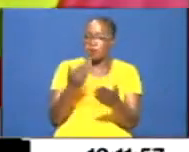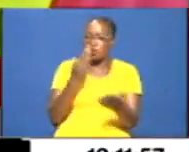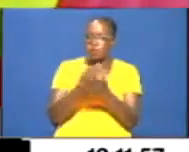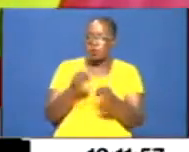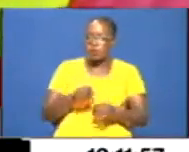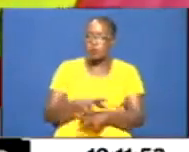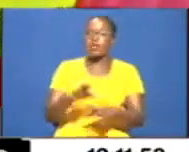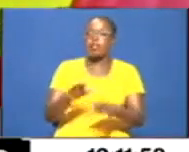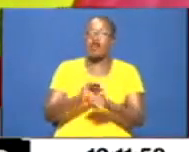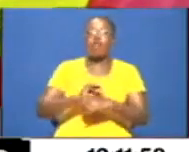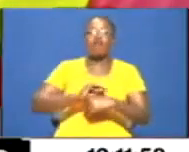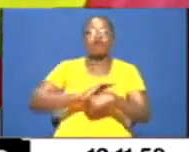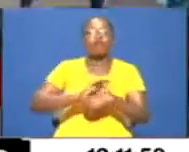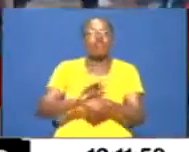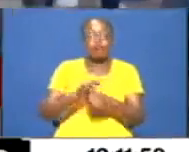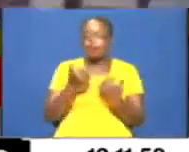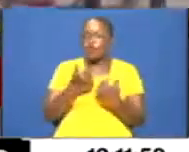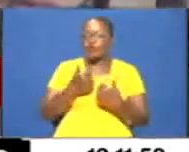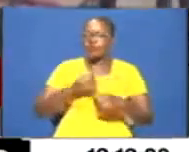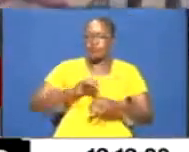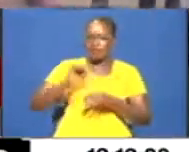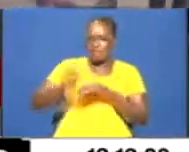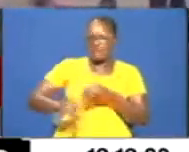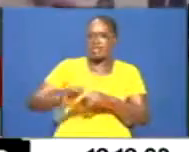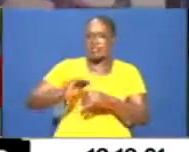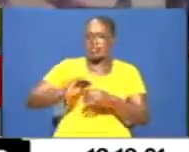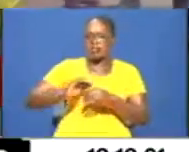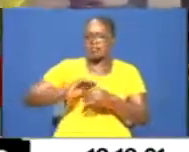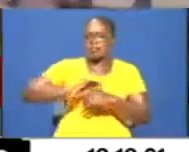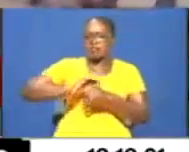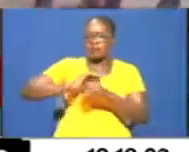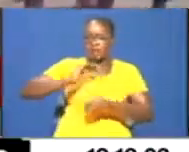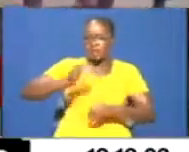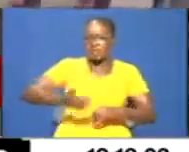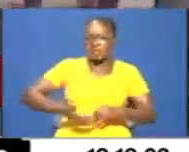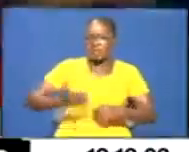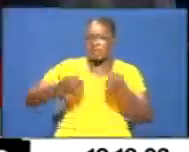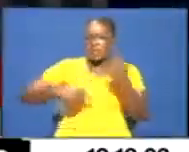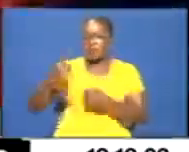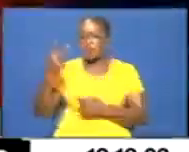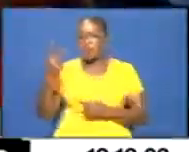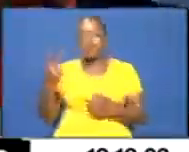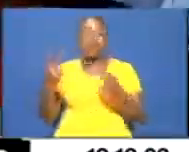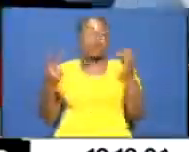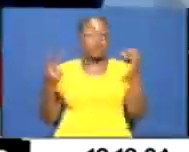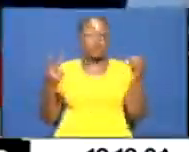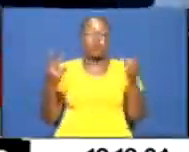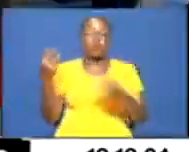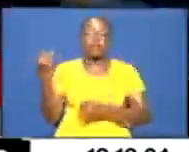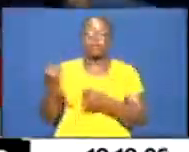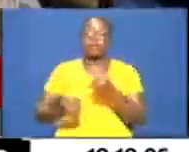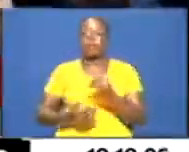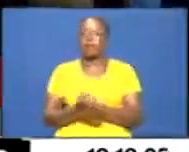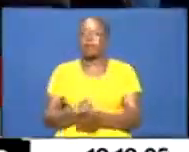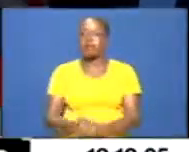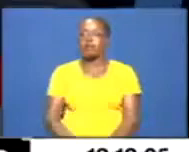na mimba za mapema. Timu ya Rocks of Kanamkemer ilishinda Super United 2-0 kwenye finali.